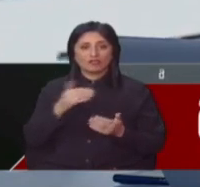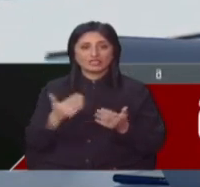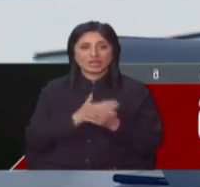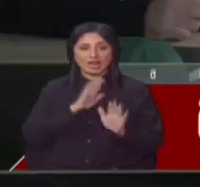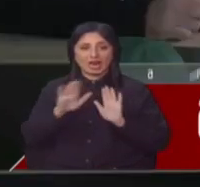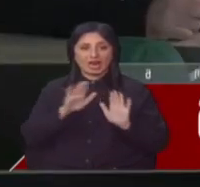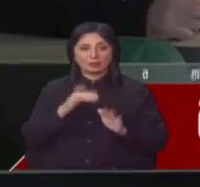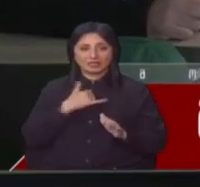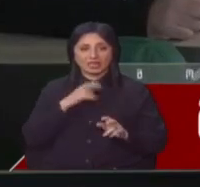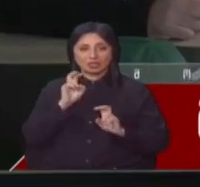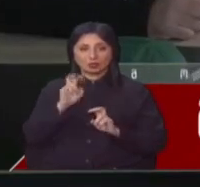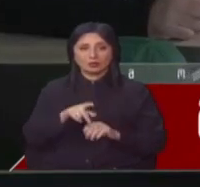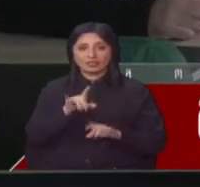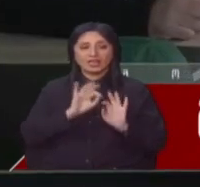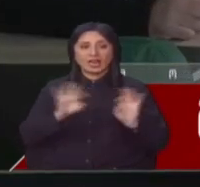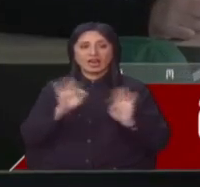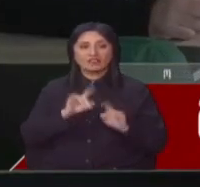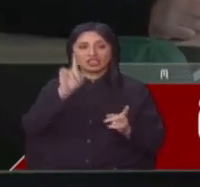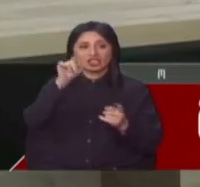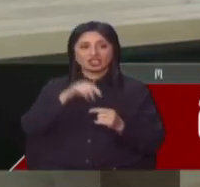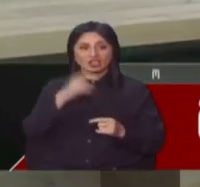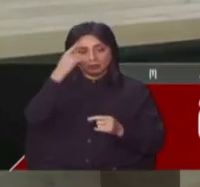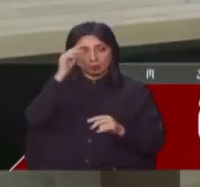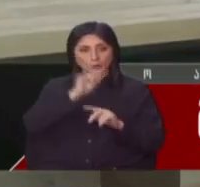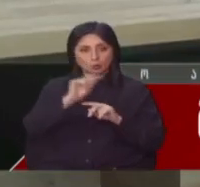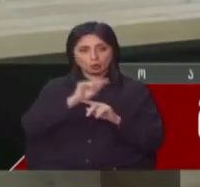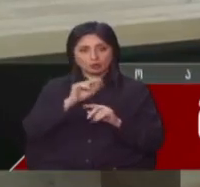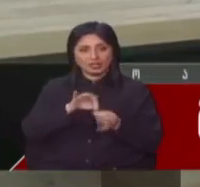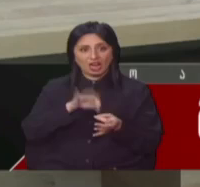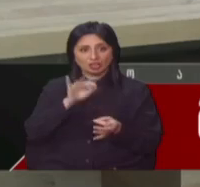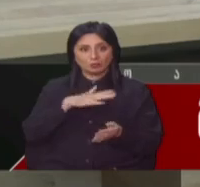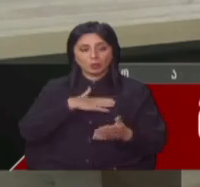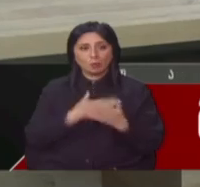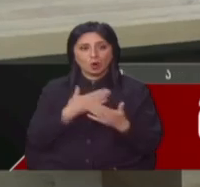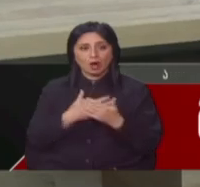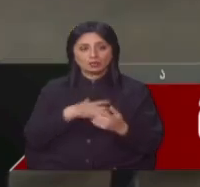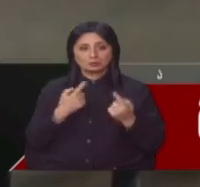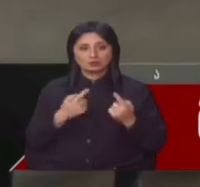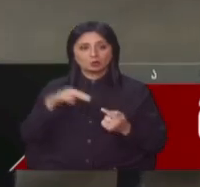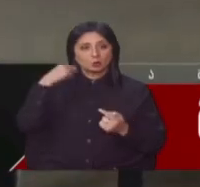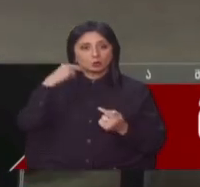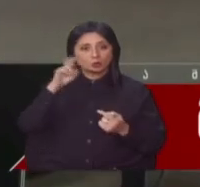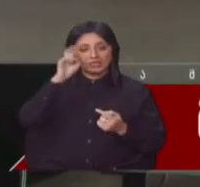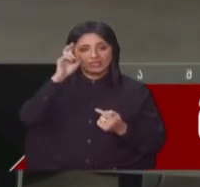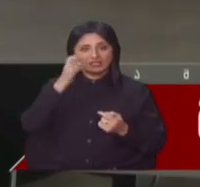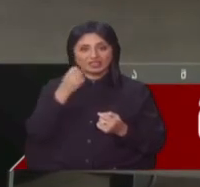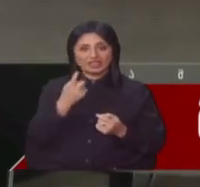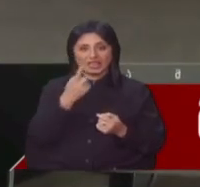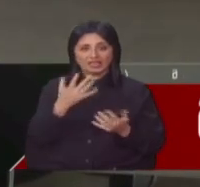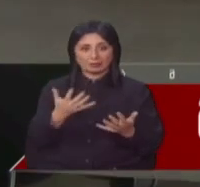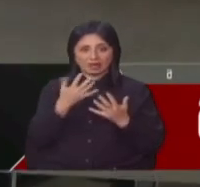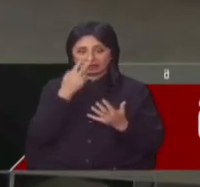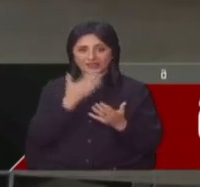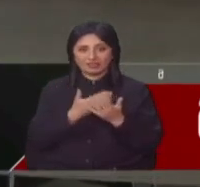Akhali Khemtsvaneli Estubra, misi ganchadebit, shesabamisi unarchveobita da tsodnit aghchuruli Mohaliseebis mishnelobat Turketis Sakhmtsipom kidev ertkhil